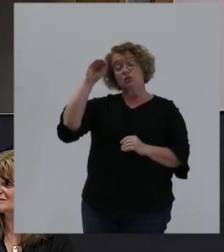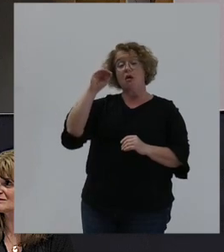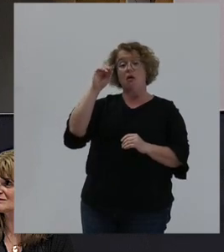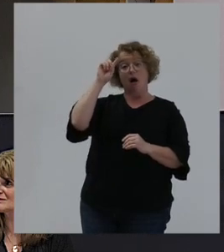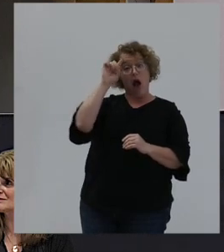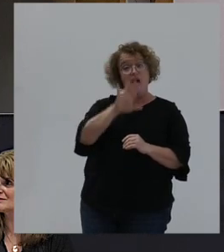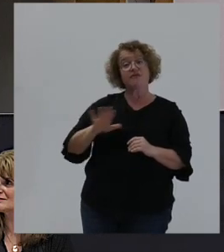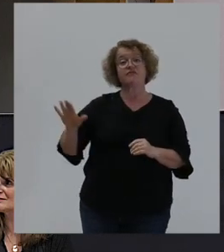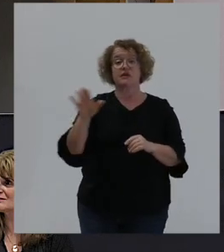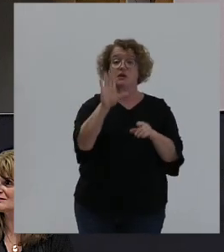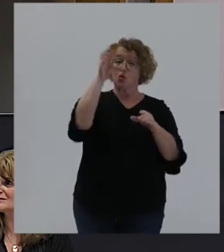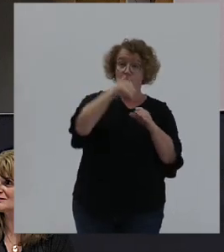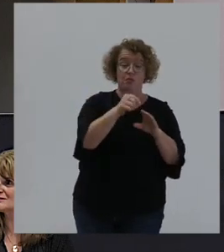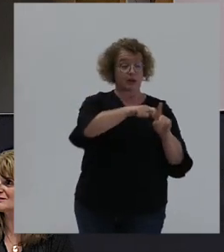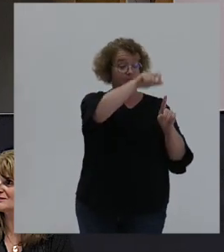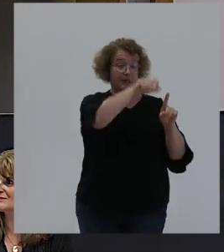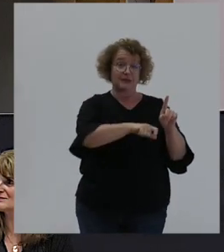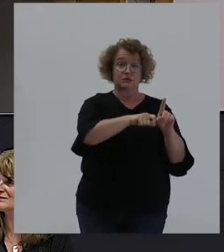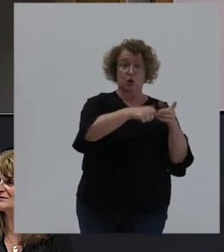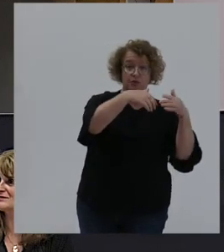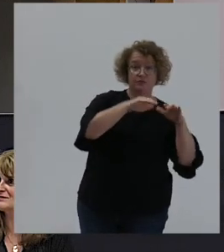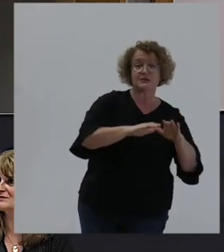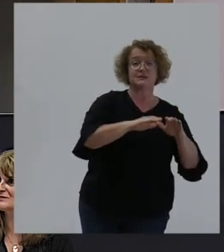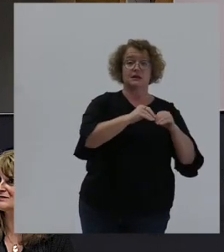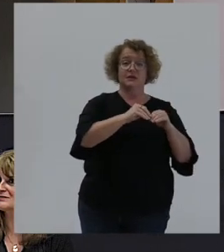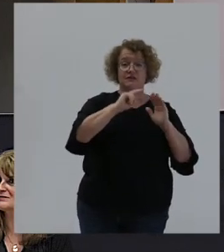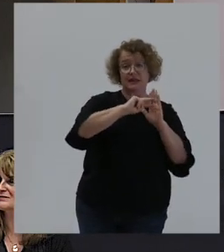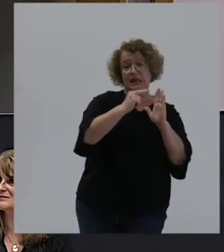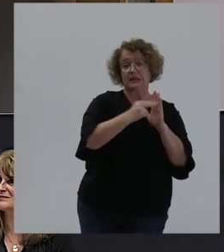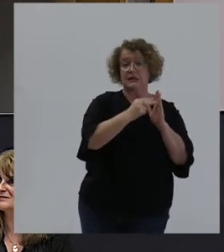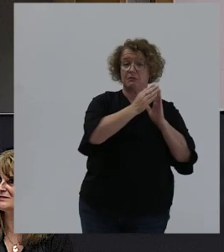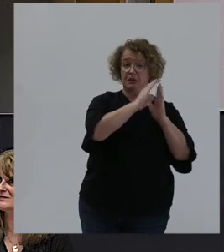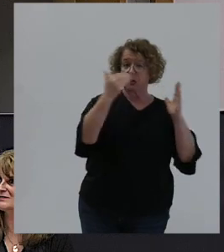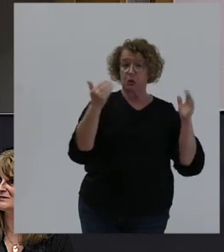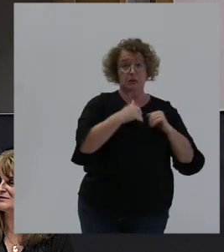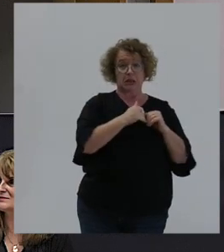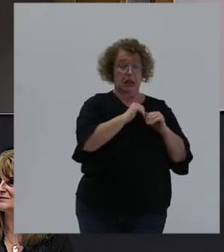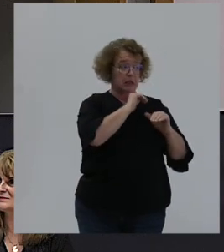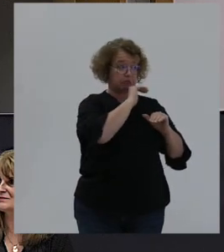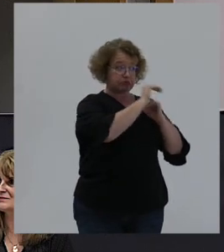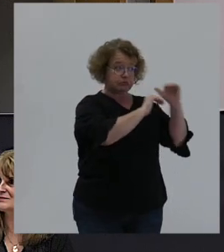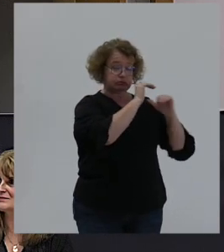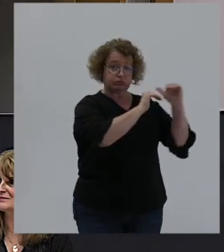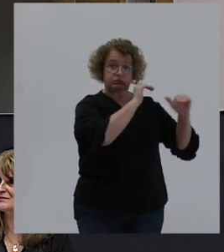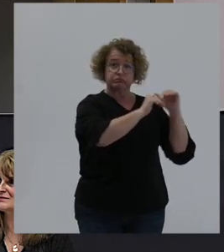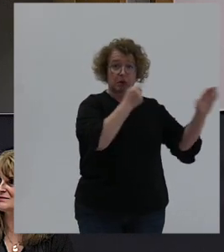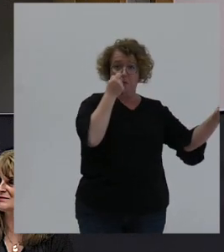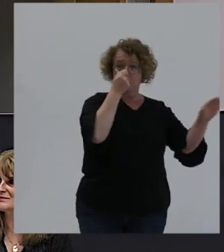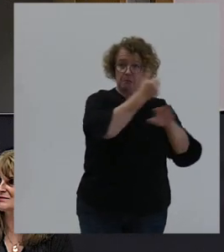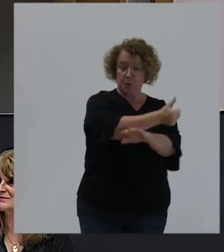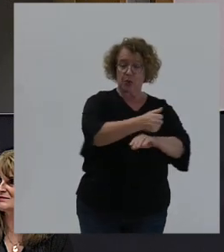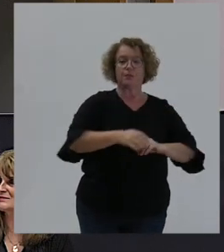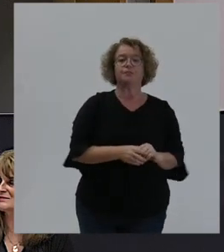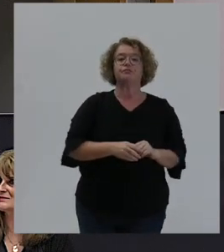les personnels BIATS d'ailleurs, on l'avait pourtant indiqué dans notre lettre de cadrage, n'ont pas été assez impliqués. Là, on a